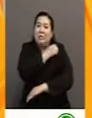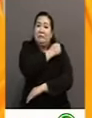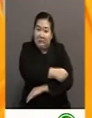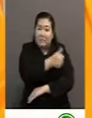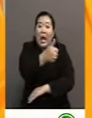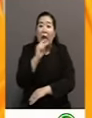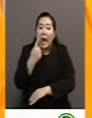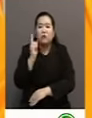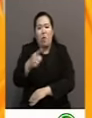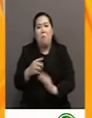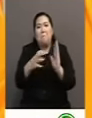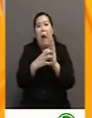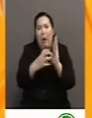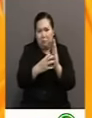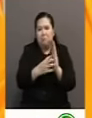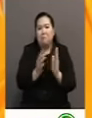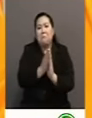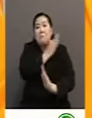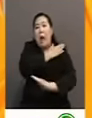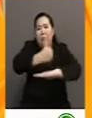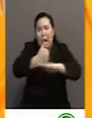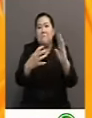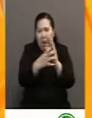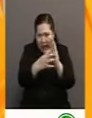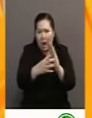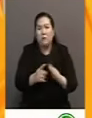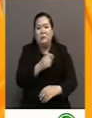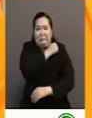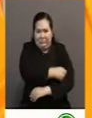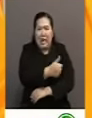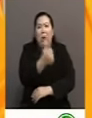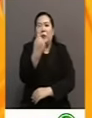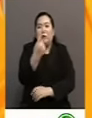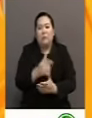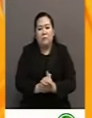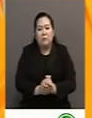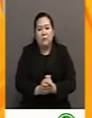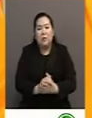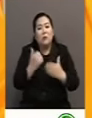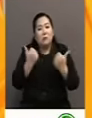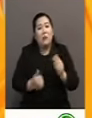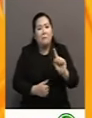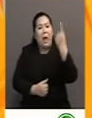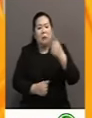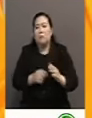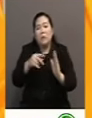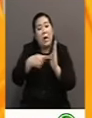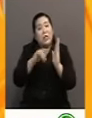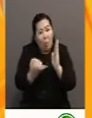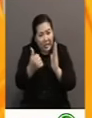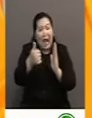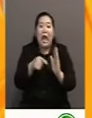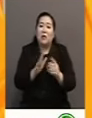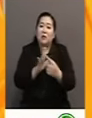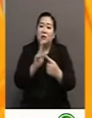คเท่านั้นการสั่งและกำกับการให้สุดเป็นอำนาจหน้าที่โดยตรงของเจ้าคณะหนกลางที่รับผิดชอบเรื่องนี้โดยตรงและโดยเฉพ